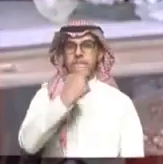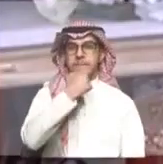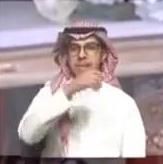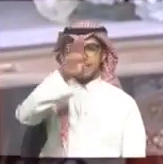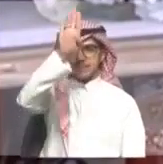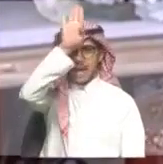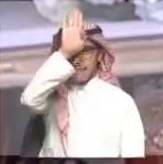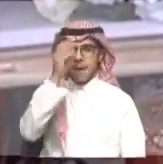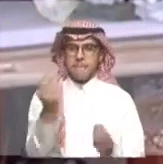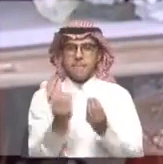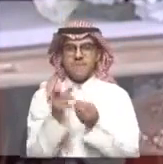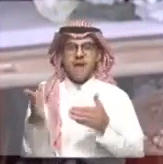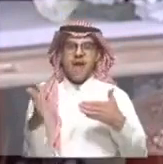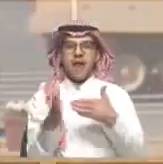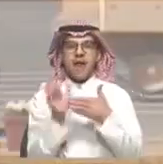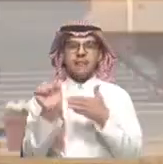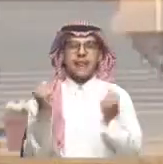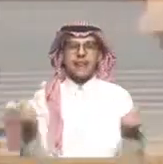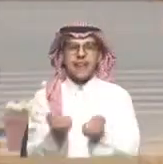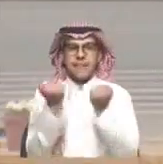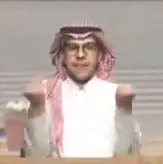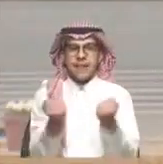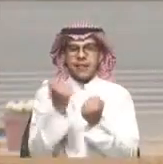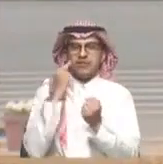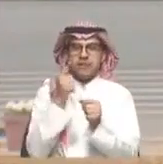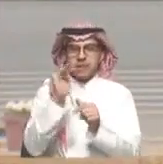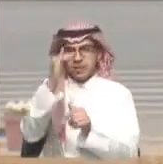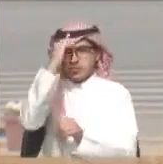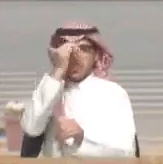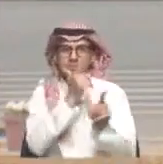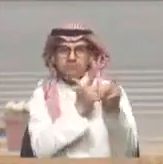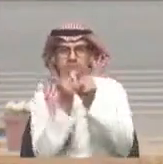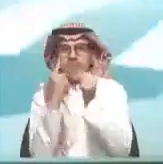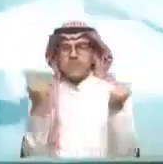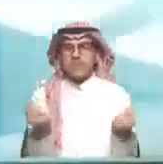خادم الحرمين الشريفين يرعى ختام تمرين درع الخليج المشترك واحد.